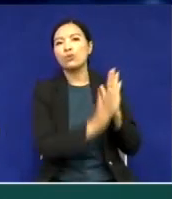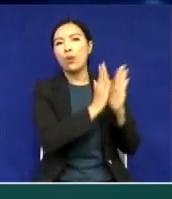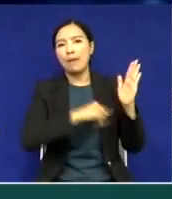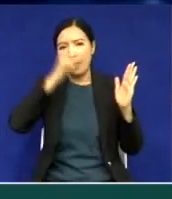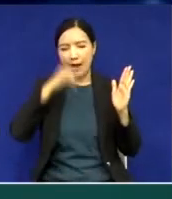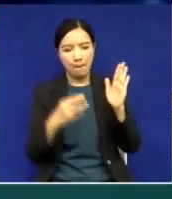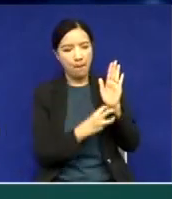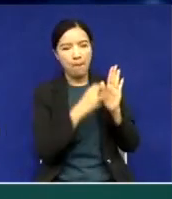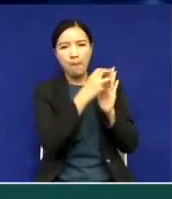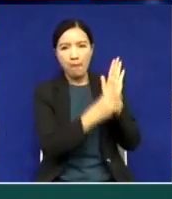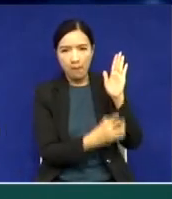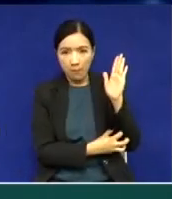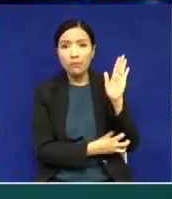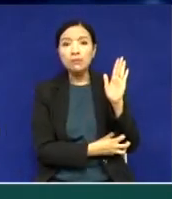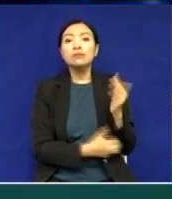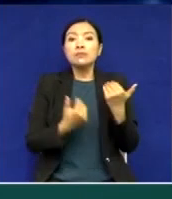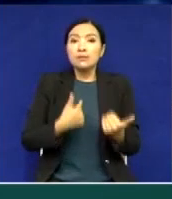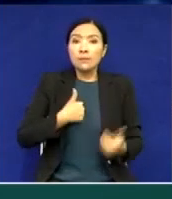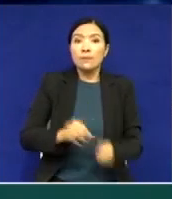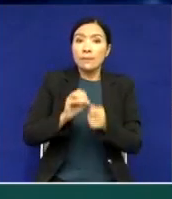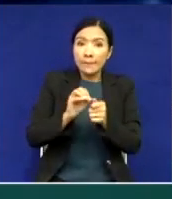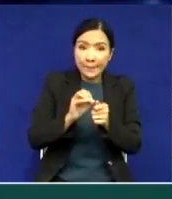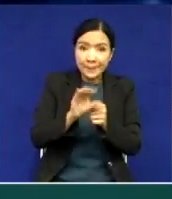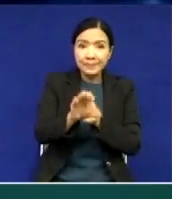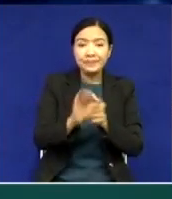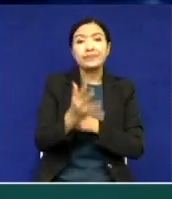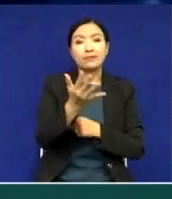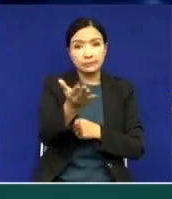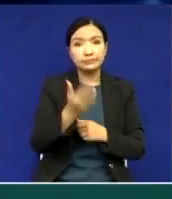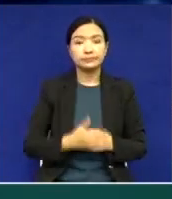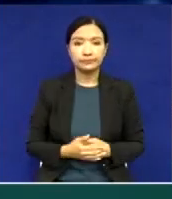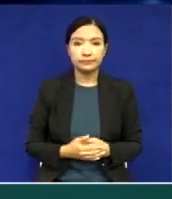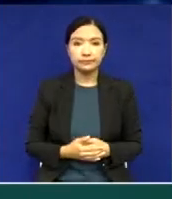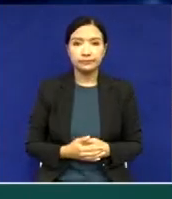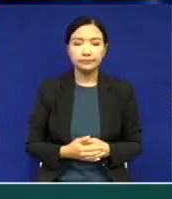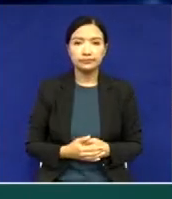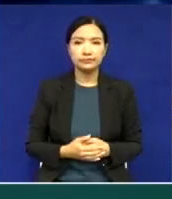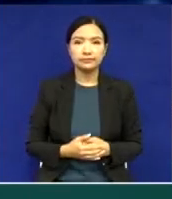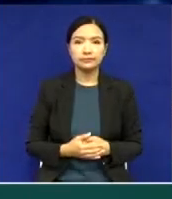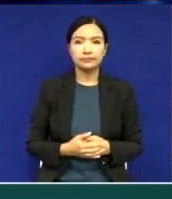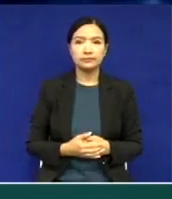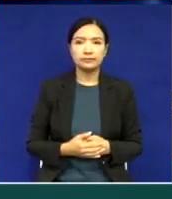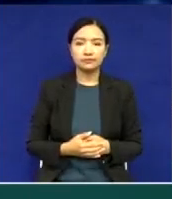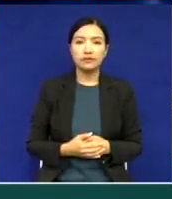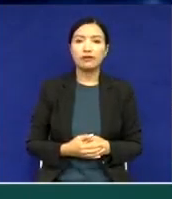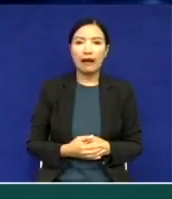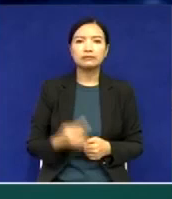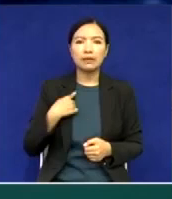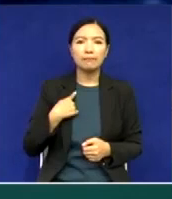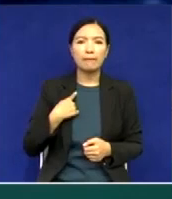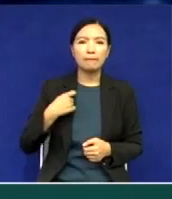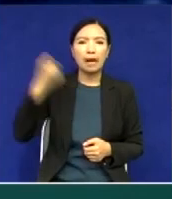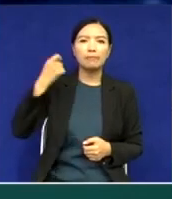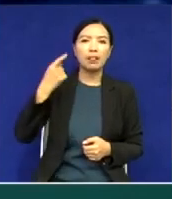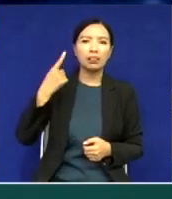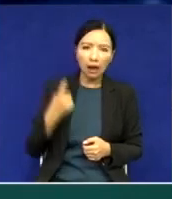ำสำหรับประชาชนนะครับที่ผมอยากจะเรียนก็คือว่าการฆ่าตัวตายความรู้สึกจากฆ่าตัวต